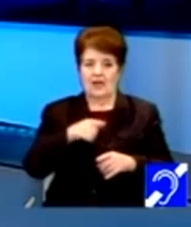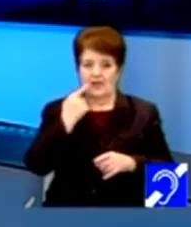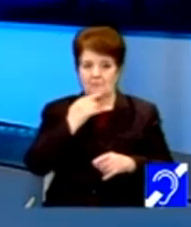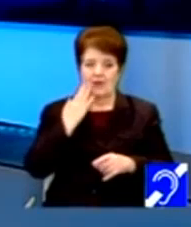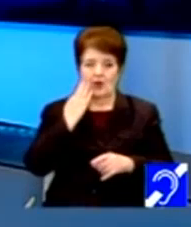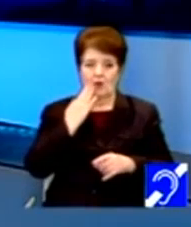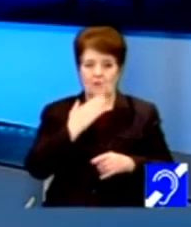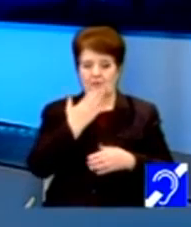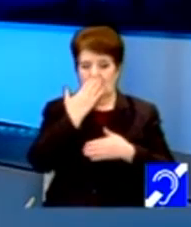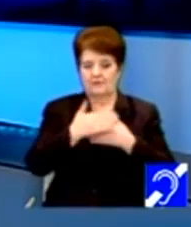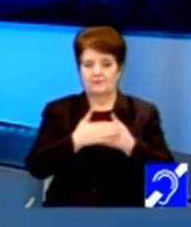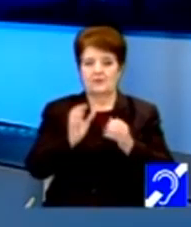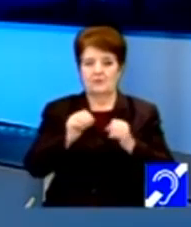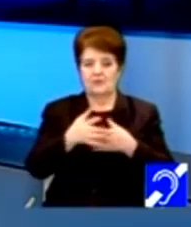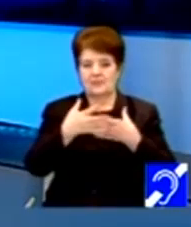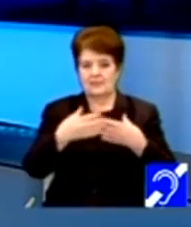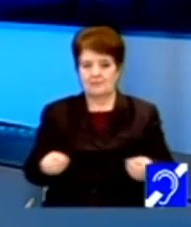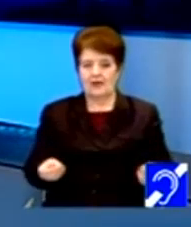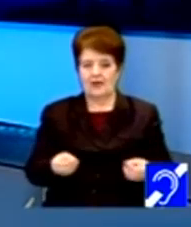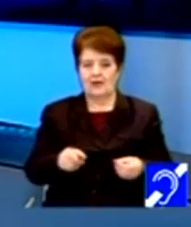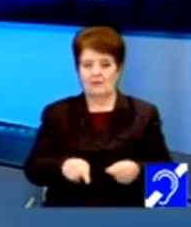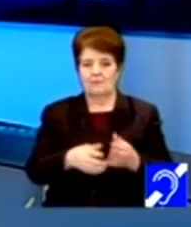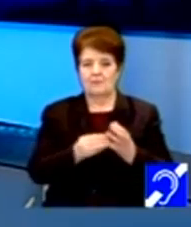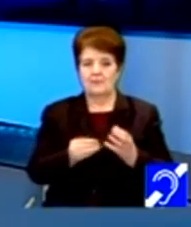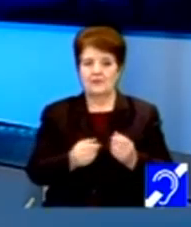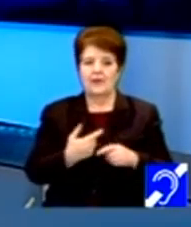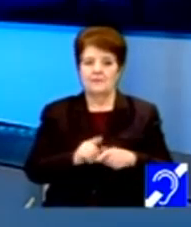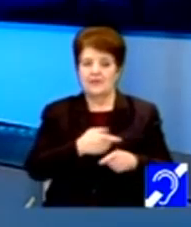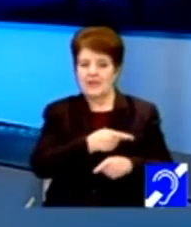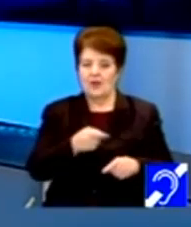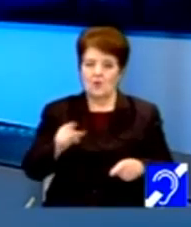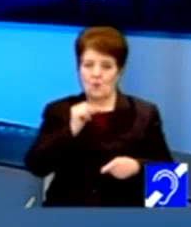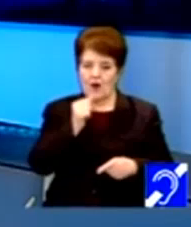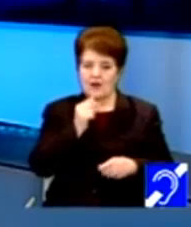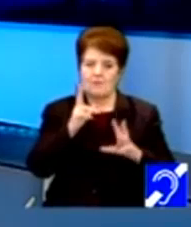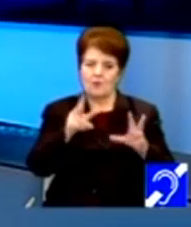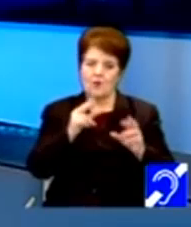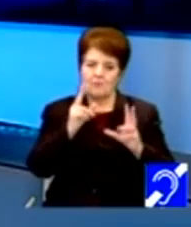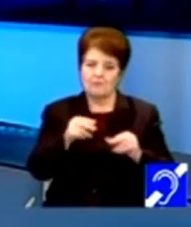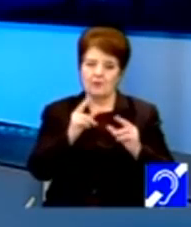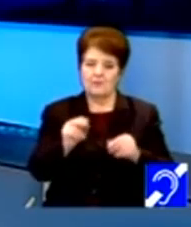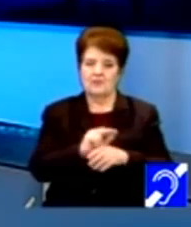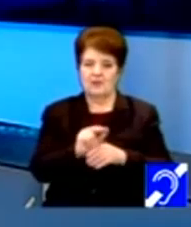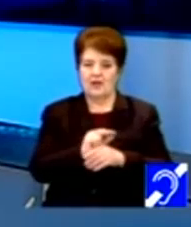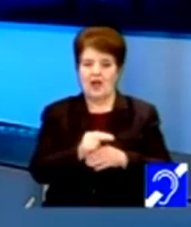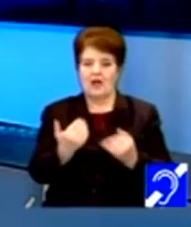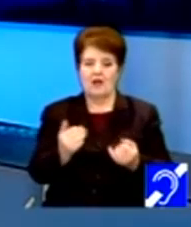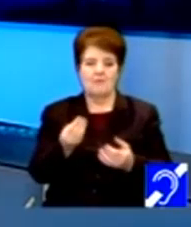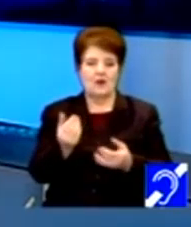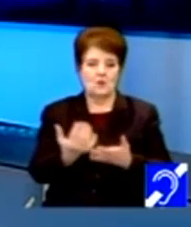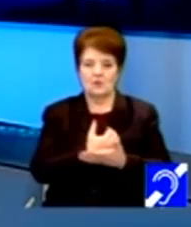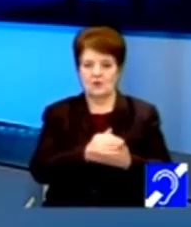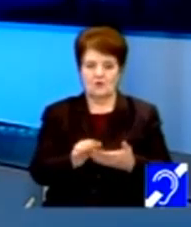române, este la un pas să dispară de pe fața pământului. Deși de-a lungul anilor au fost multe promisiuni, nu s-au mai găsit bani pentru